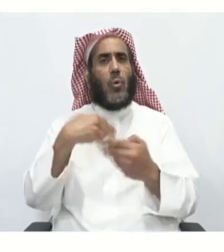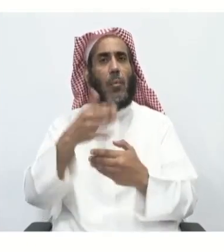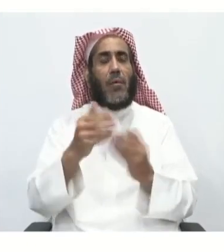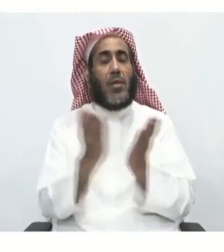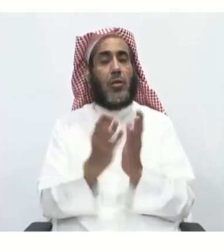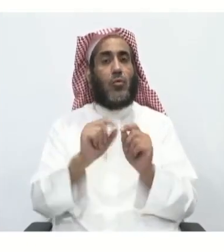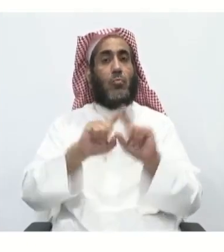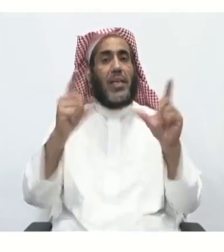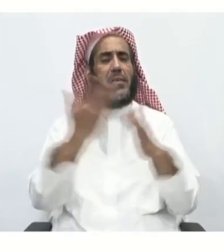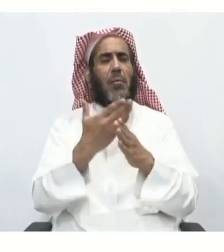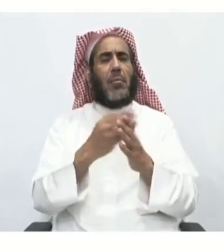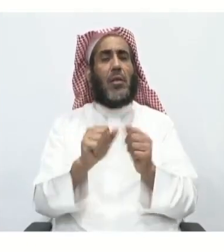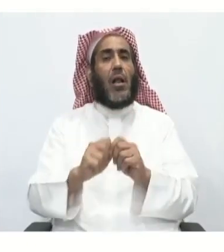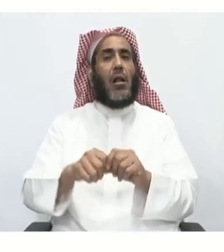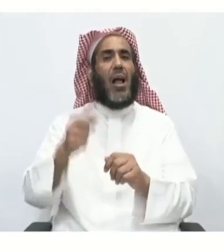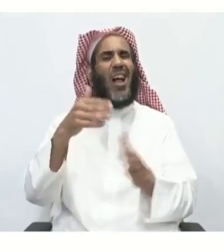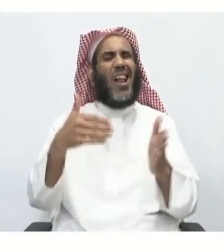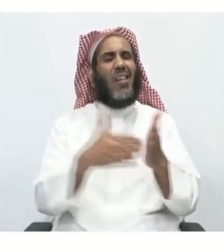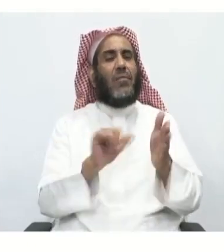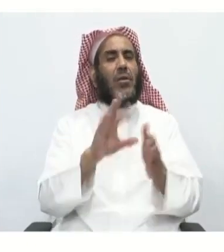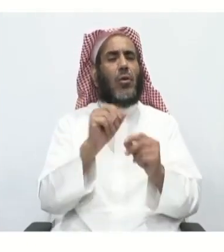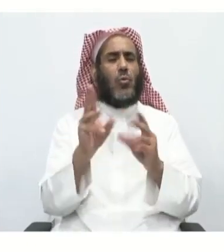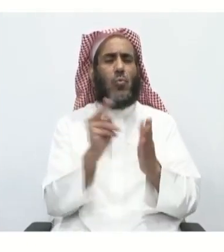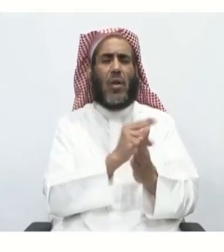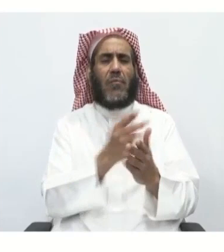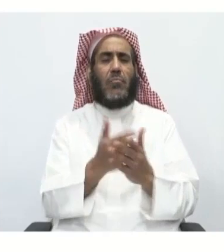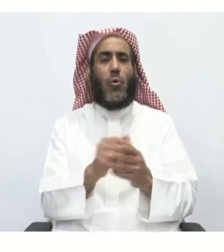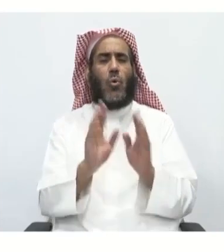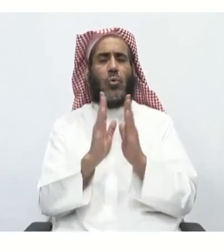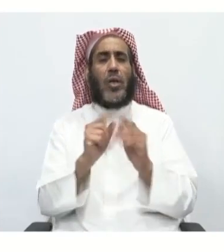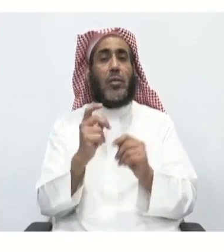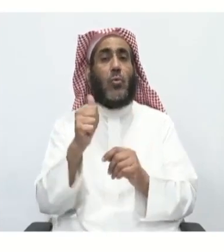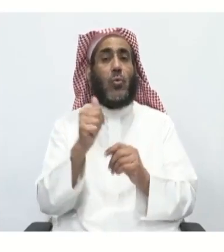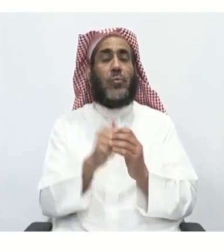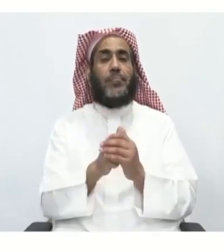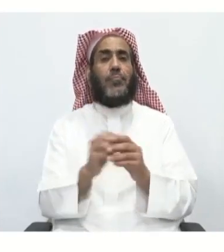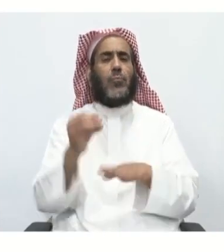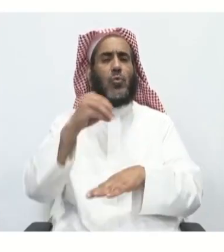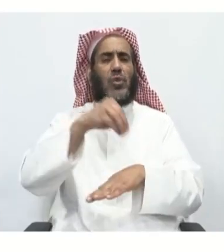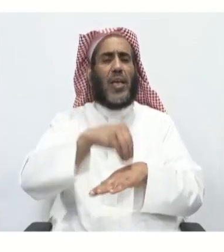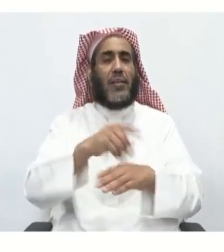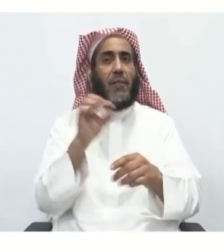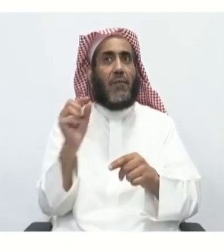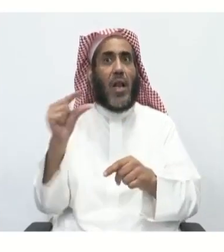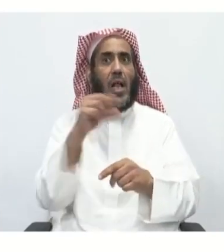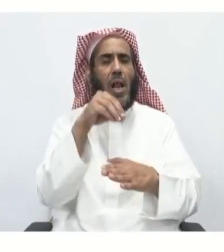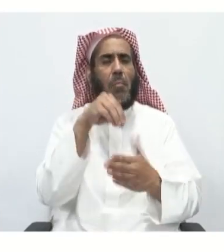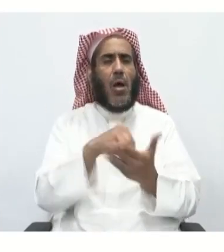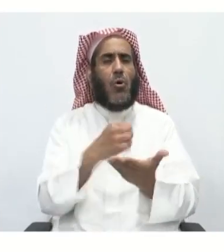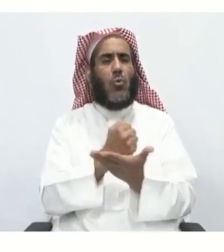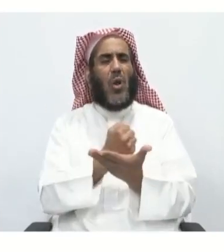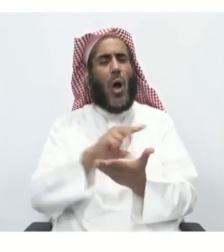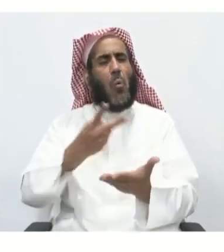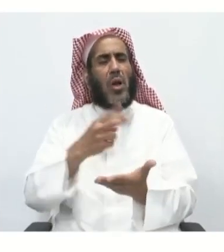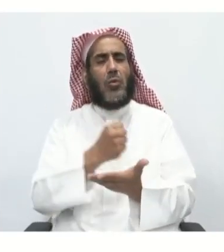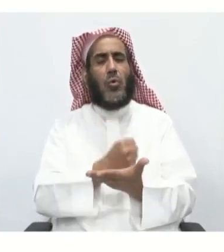الوحده ان تبين سبب كتابه الالف المتطرفه على الصوره معينه في كلمات معطاه وتحدد الحروف التي تزاد في الكلمه والتي تحذف منها وهذا